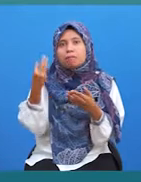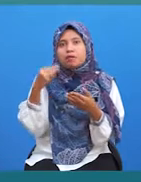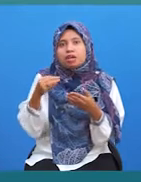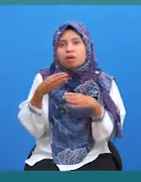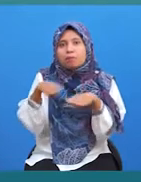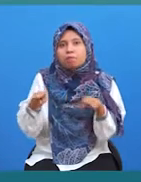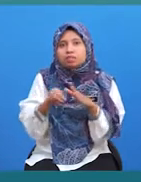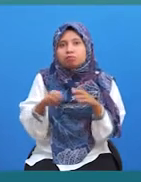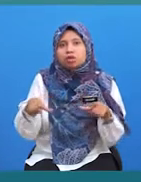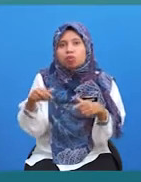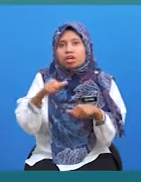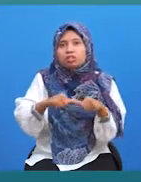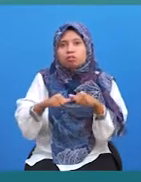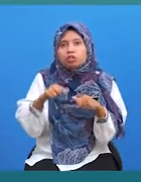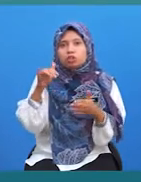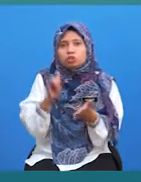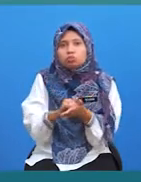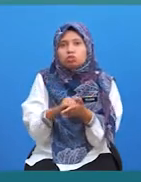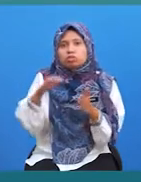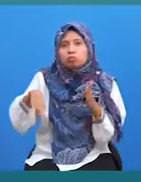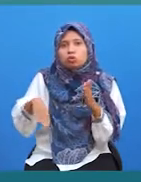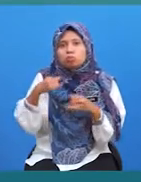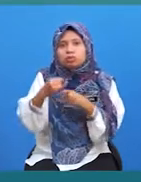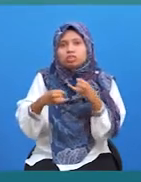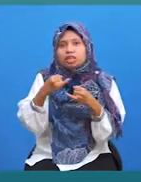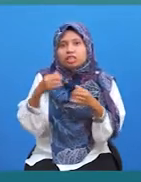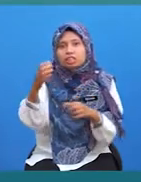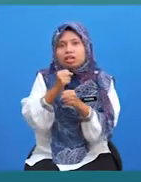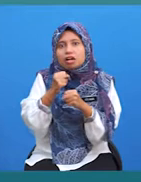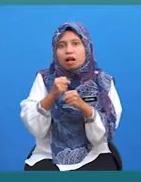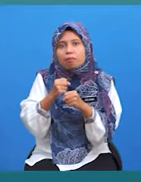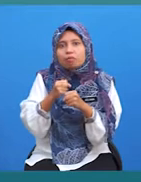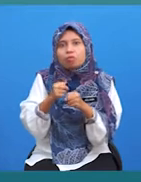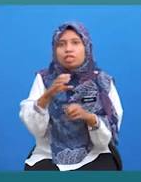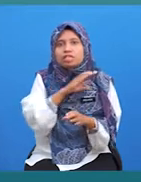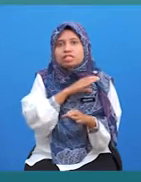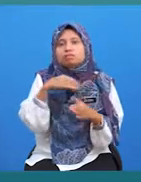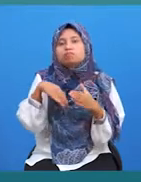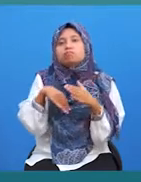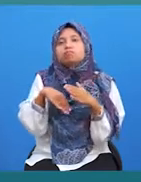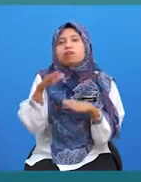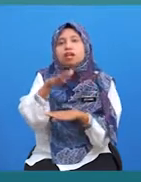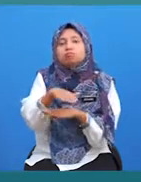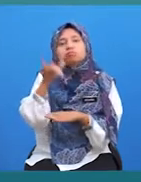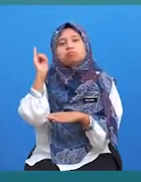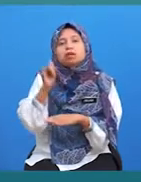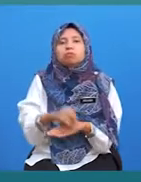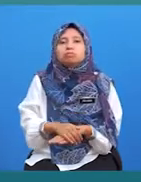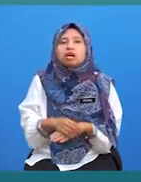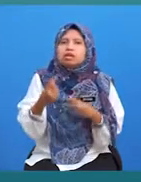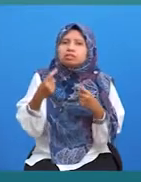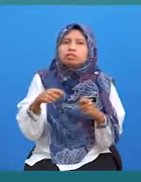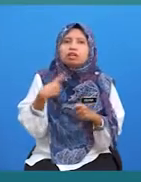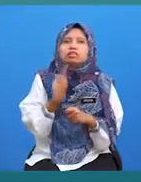tersebut sebelum berjaya diberkas oleh pihak polis semalam. Setelah kita membaca